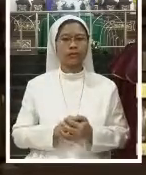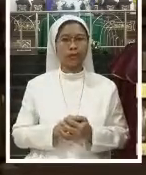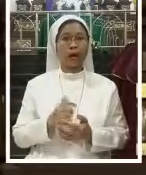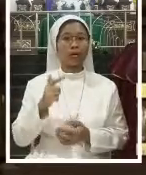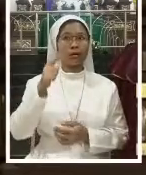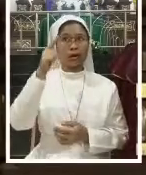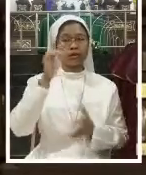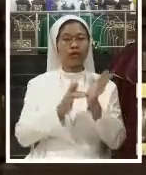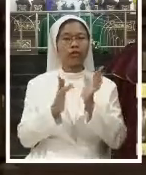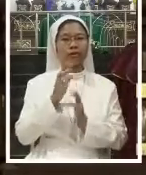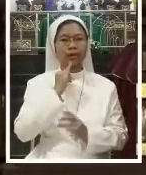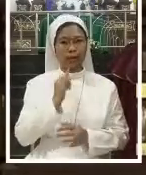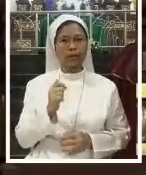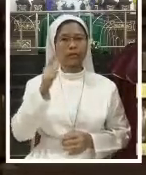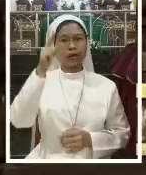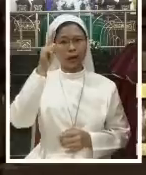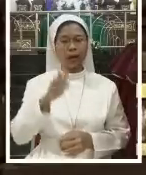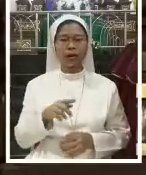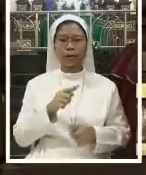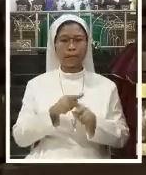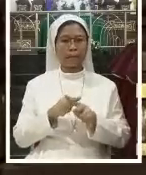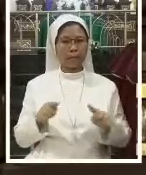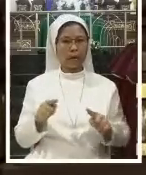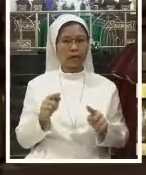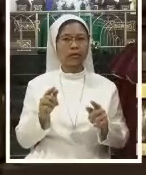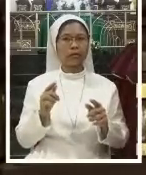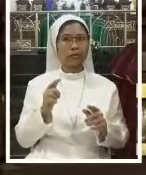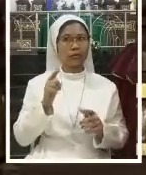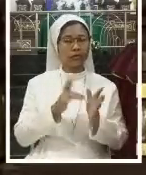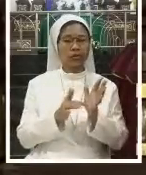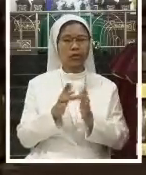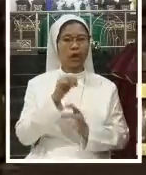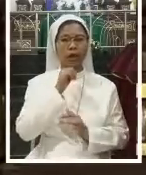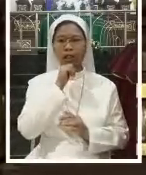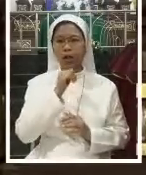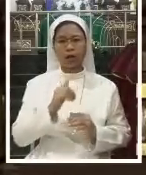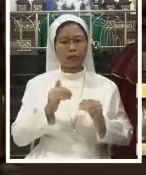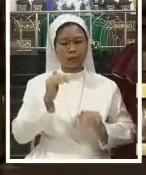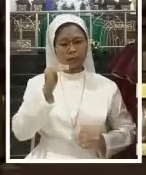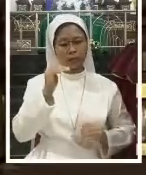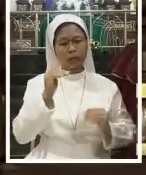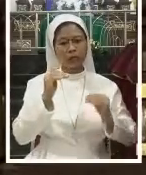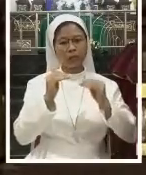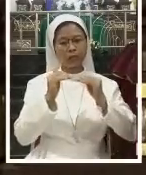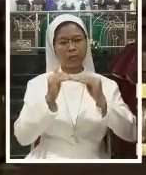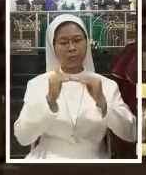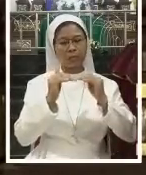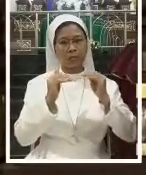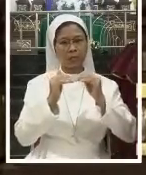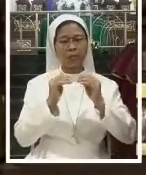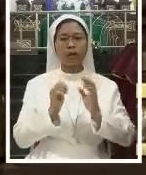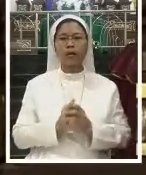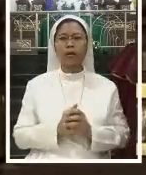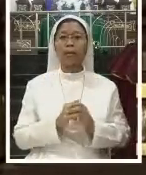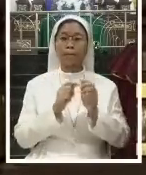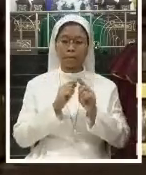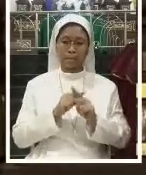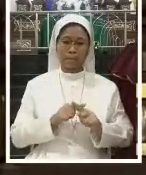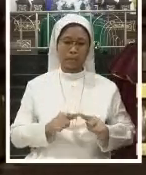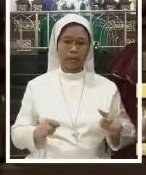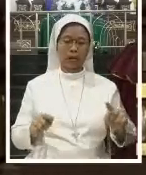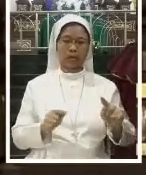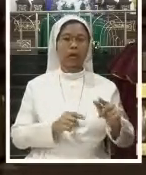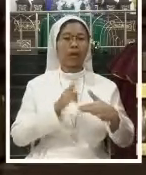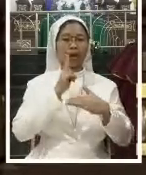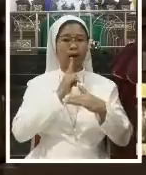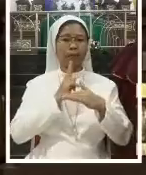kamugtakan ni Kristo, alagad da inya ipinagpadayaw ang sa iyang pagkapantay sa Diyos,